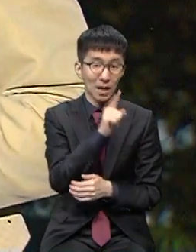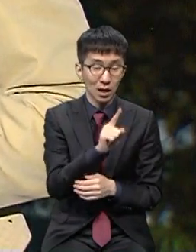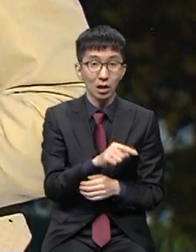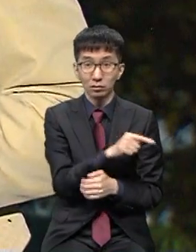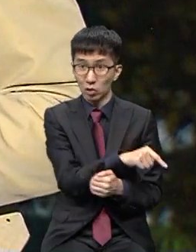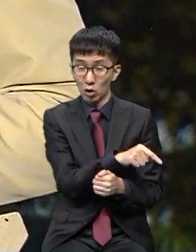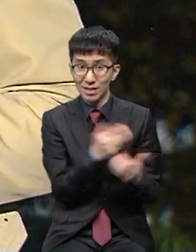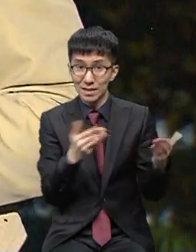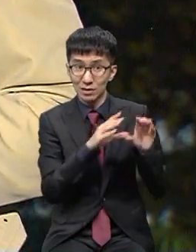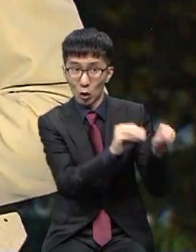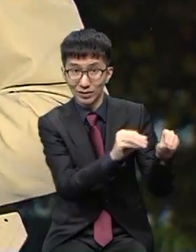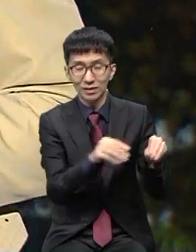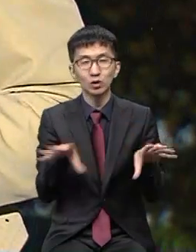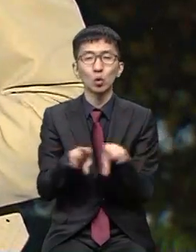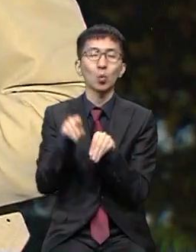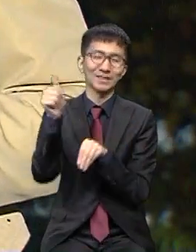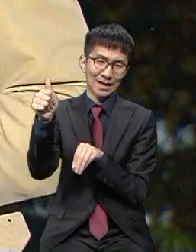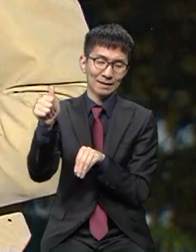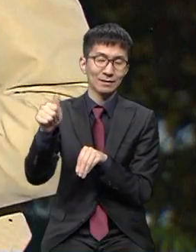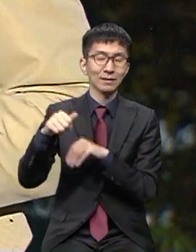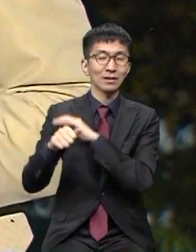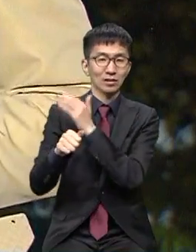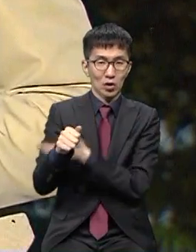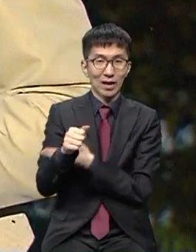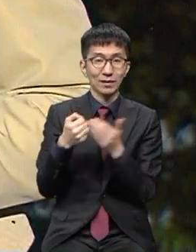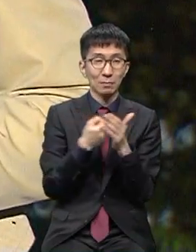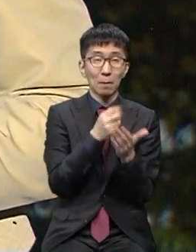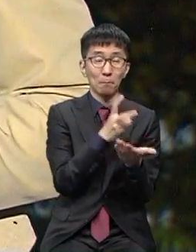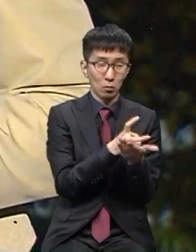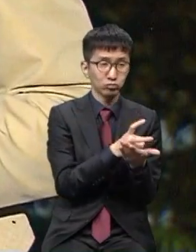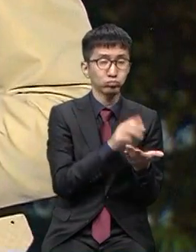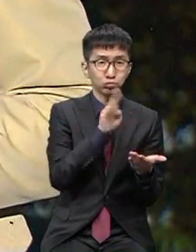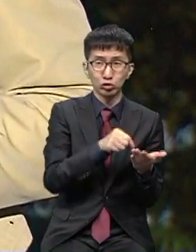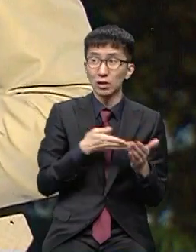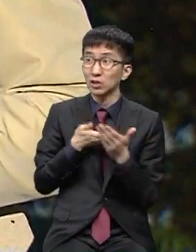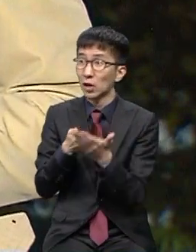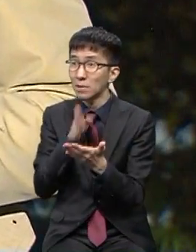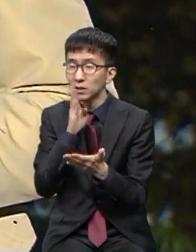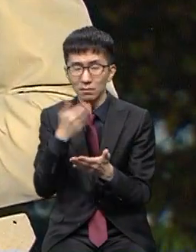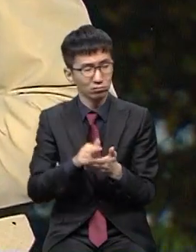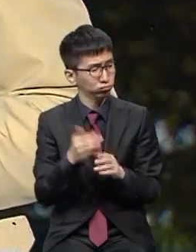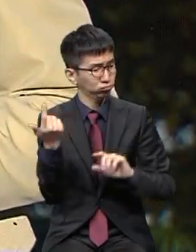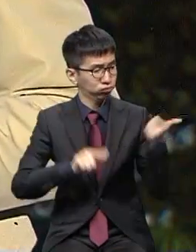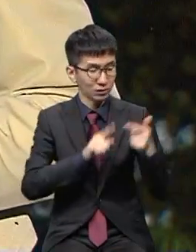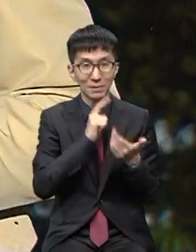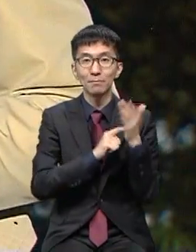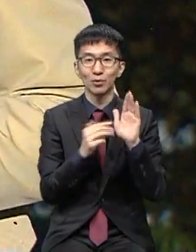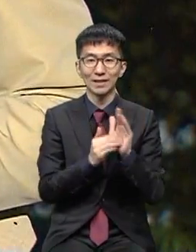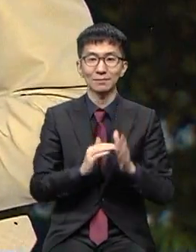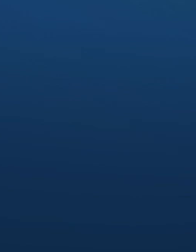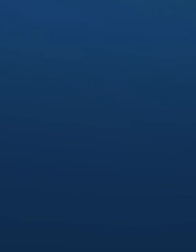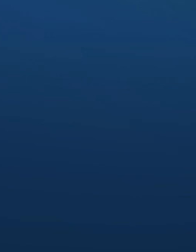권한이라며 절차에 문제가 있었다는 법무부의 지적을 반박했습니다. SBS 강청환입니다.